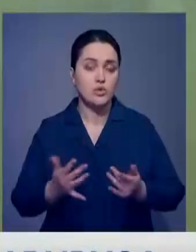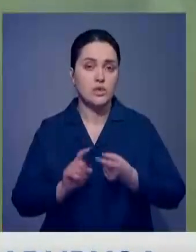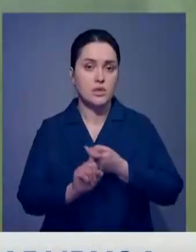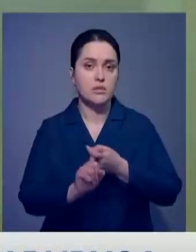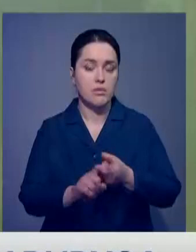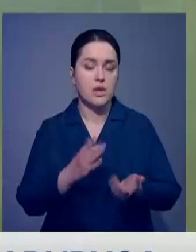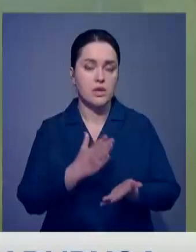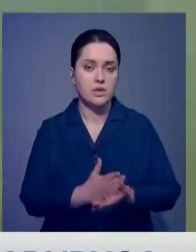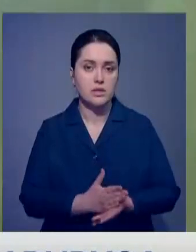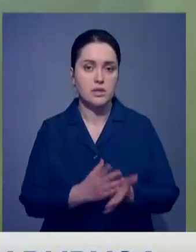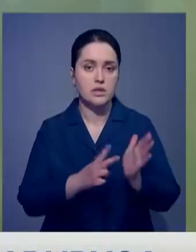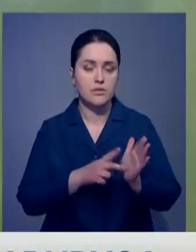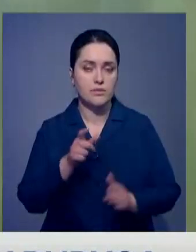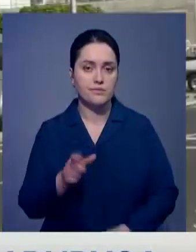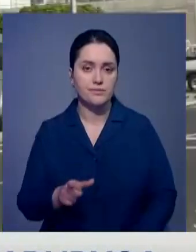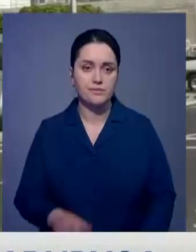седьмой случай заболевания.